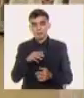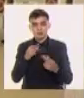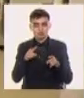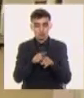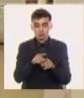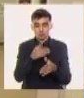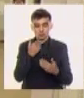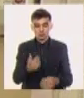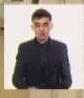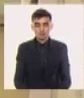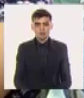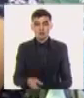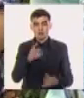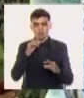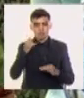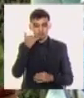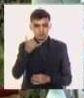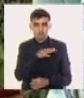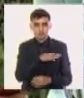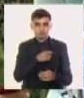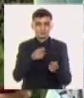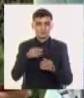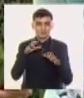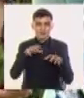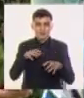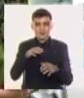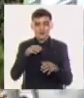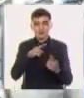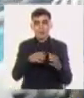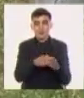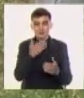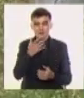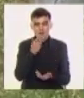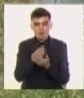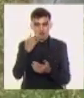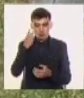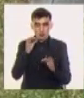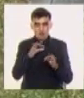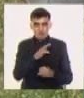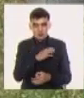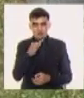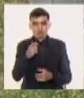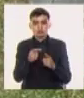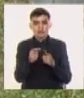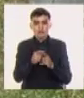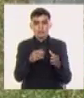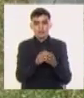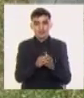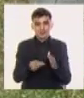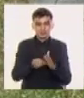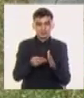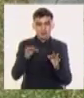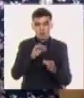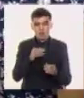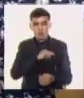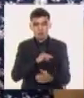Зам директора нет. Однако в телефонном разговоре представитель компании-подрядчика озвучил свою версию конфликта. По его словам, бригада отделочников